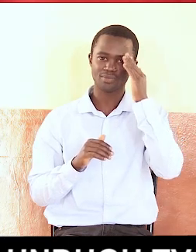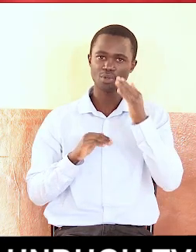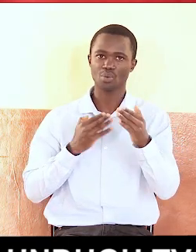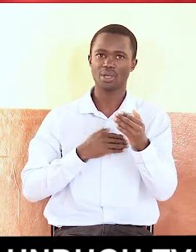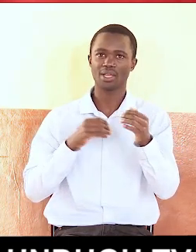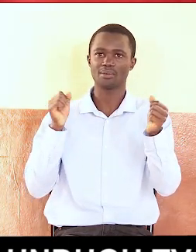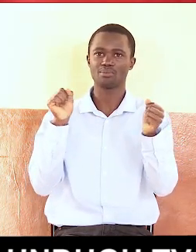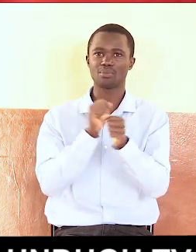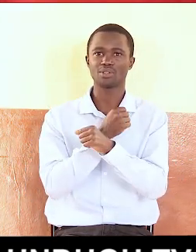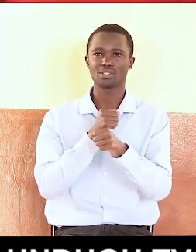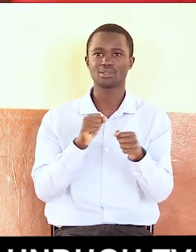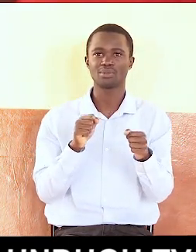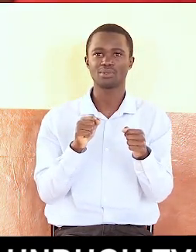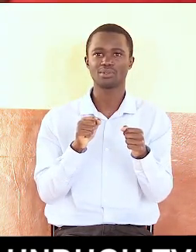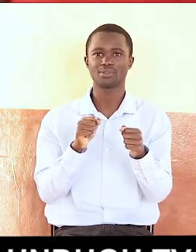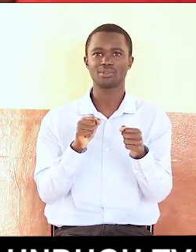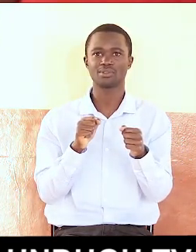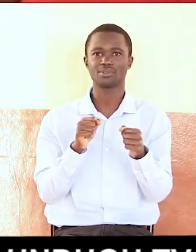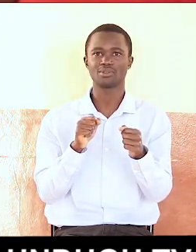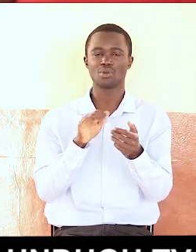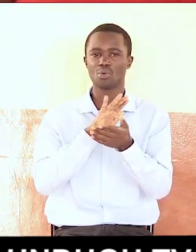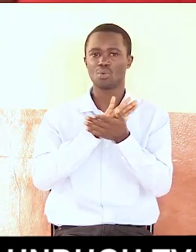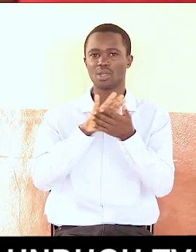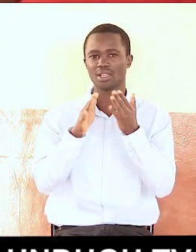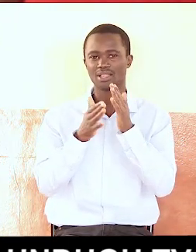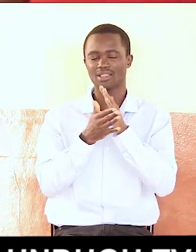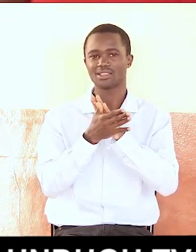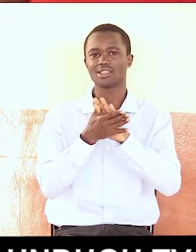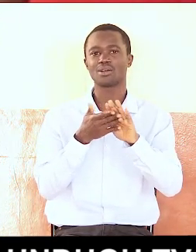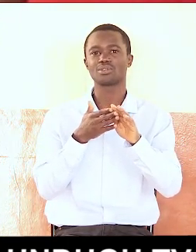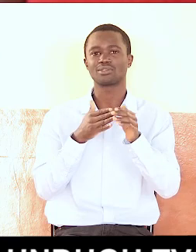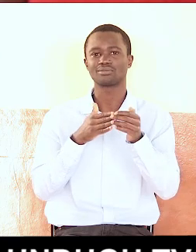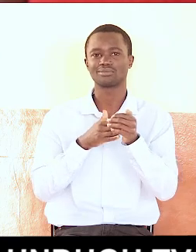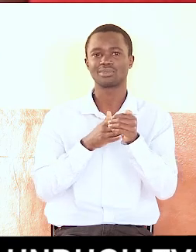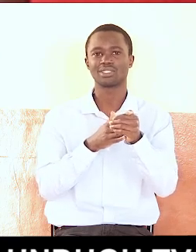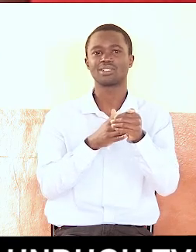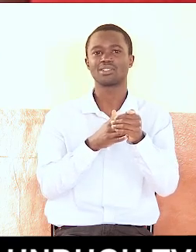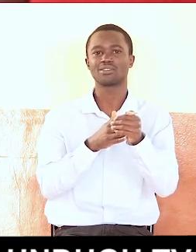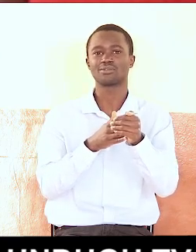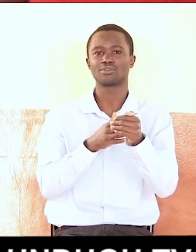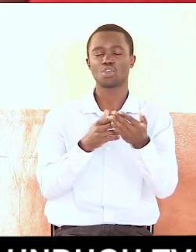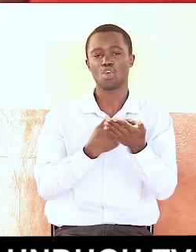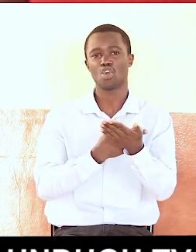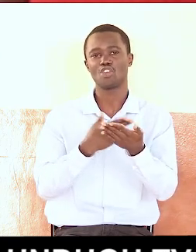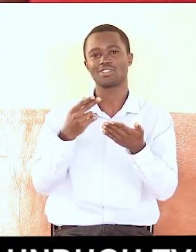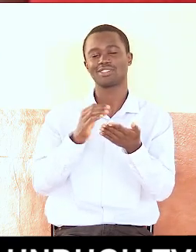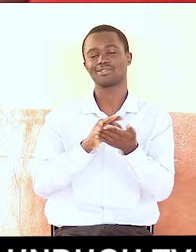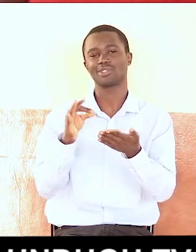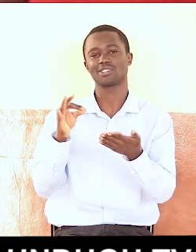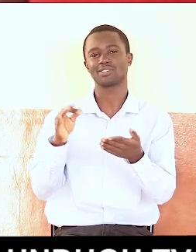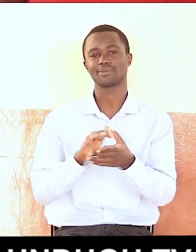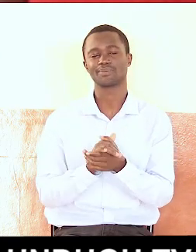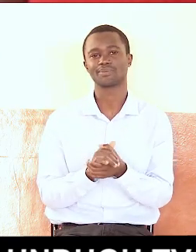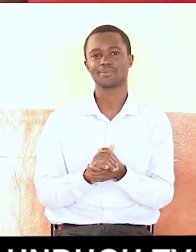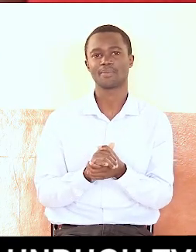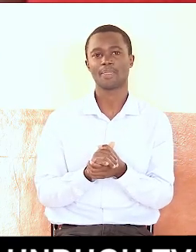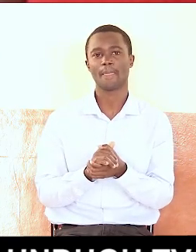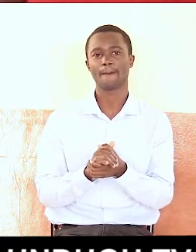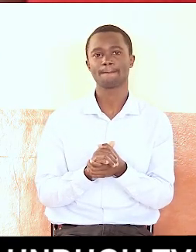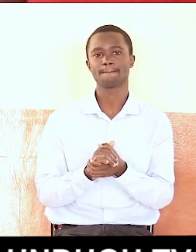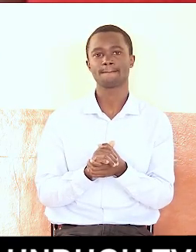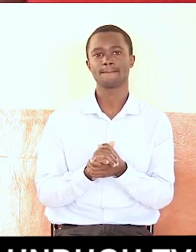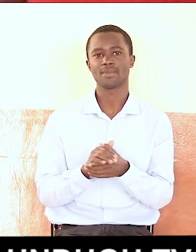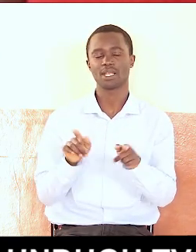hatuwezi bila mwongozo wa Roho Mtakatifu. Na kuna